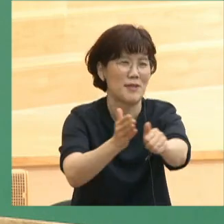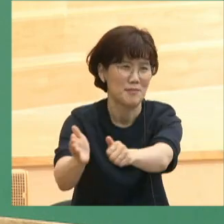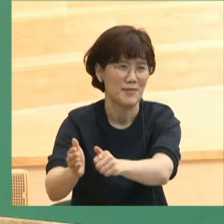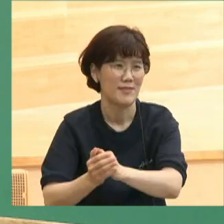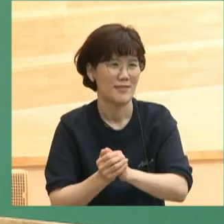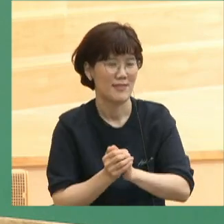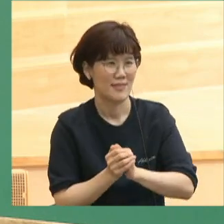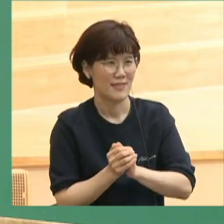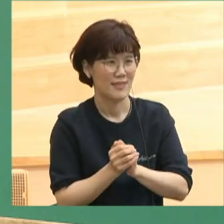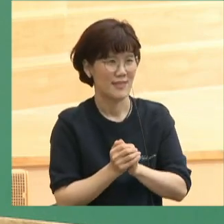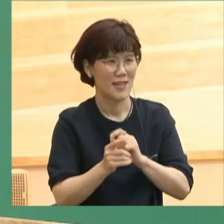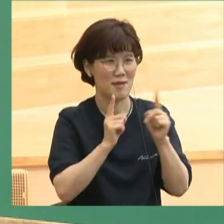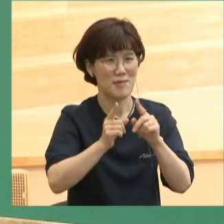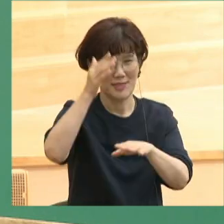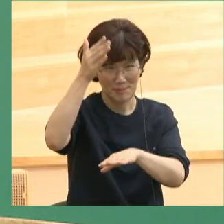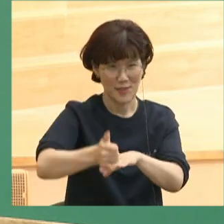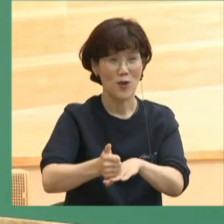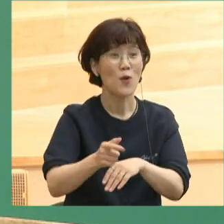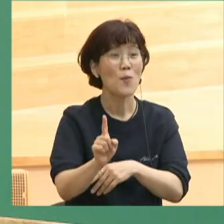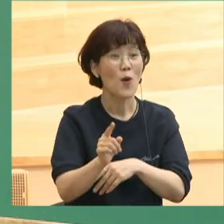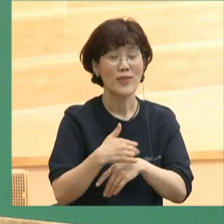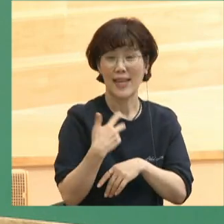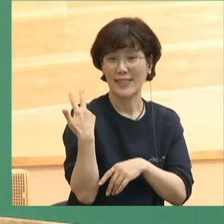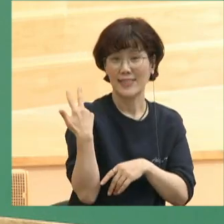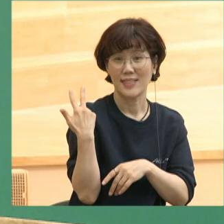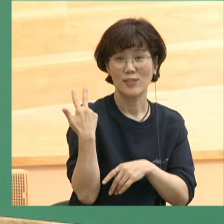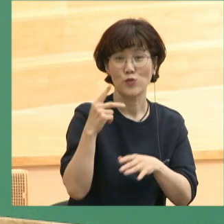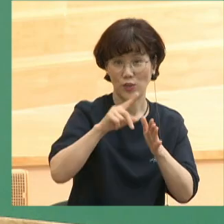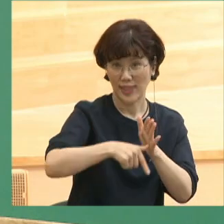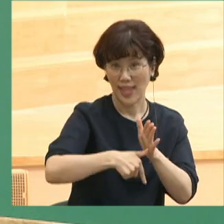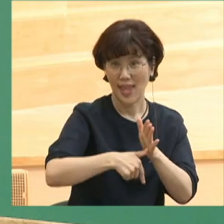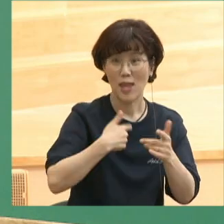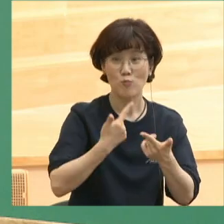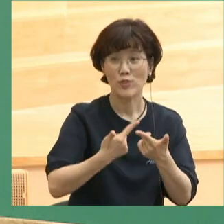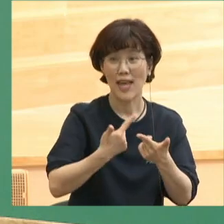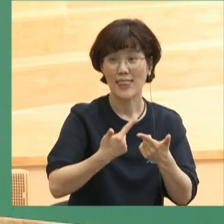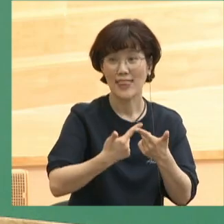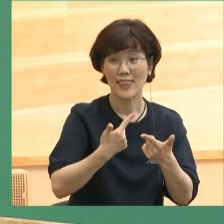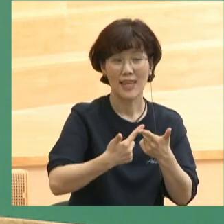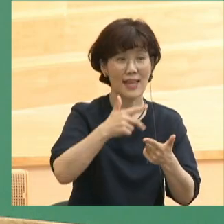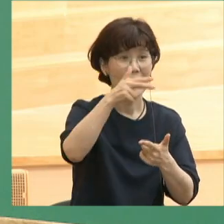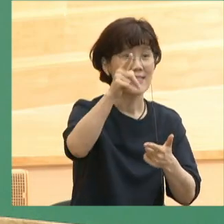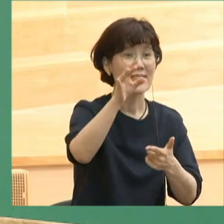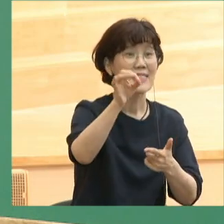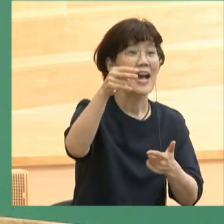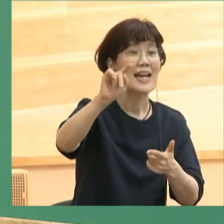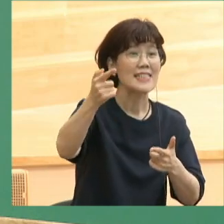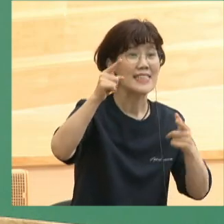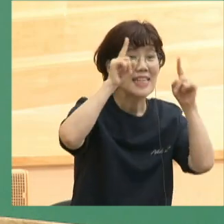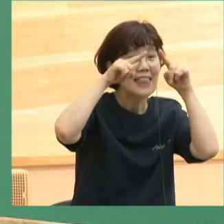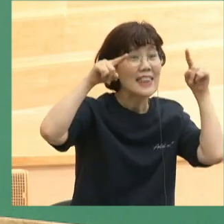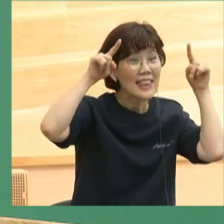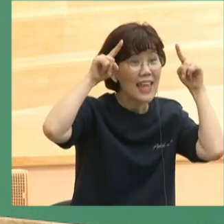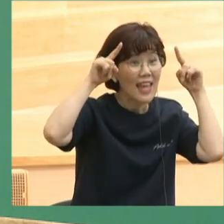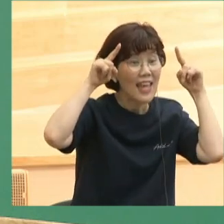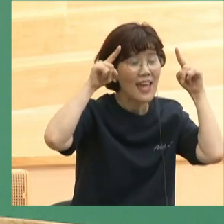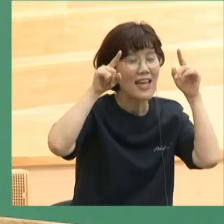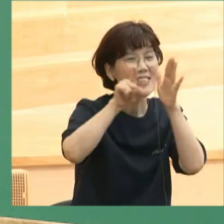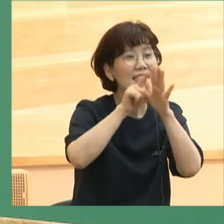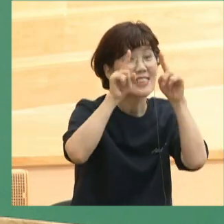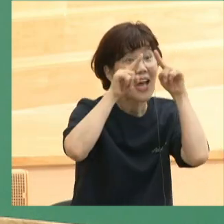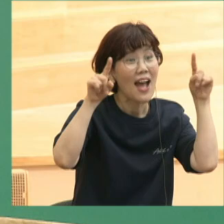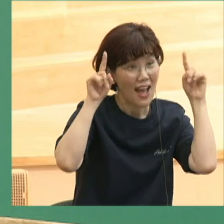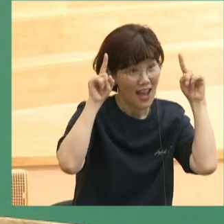아멘. 말씀의 결론을 맺을게요. 제가 지난 주간에 부산에 장신대 총장님을 만날 일이 있었어요.